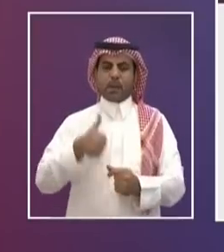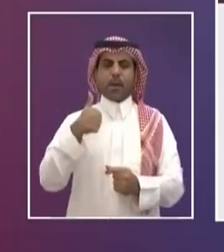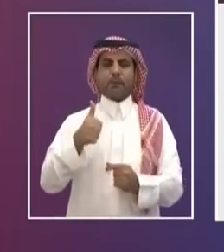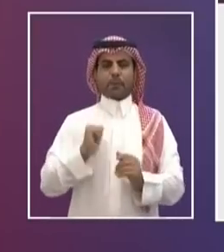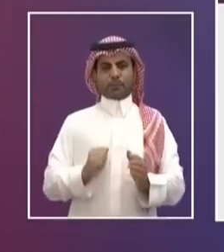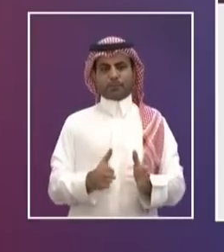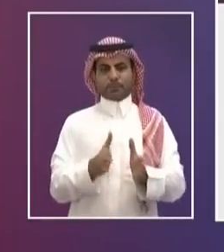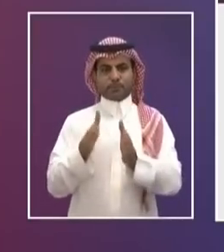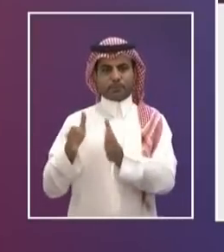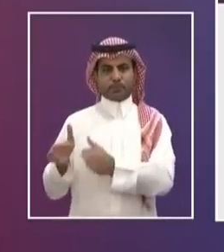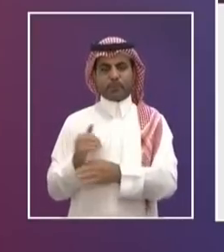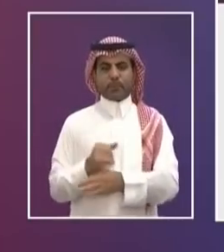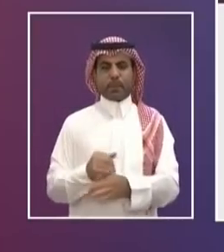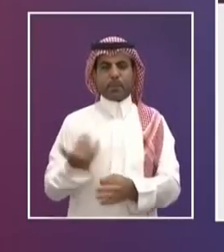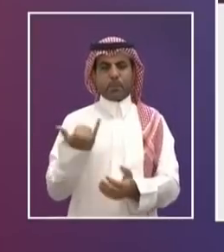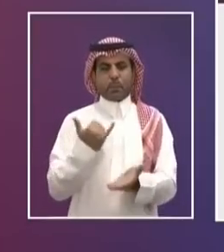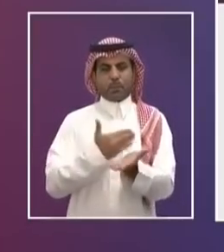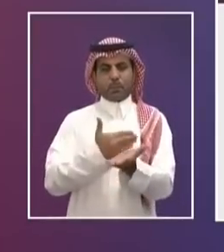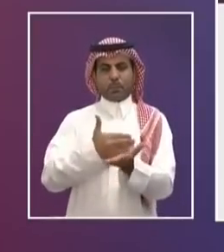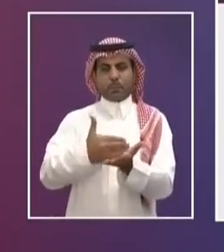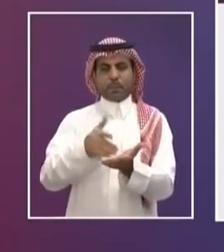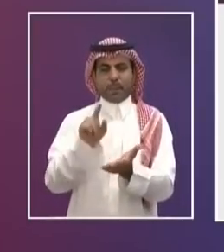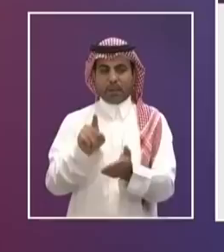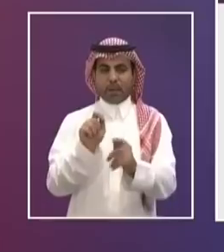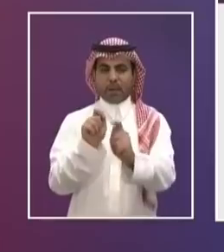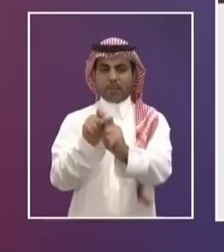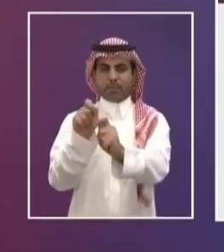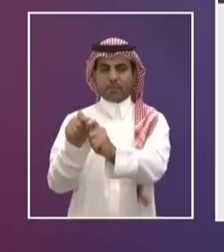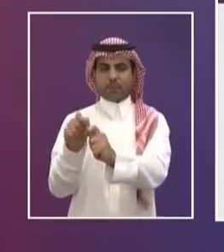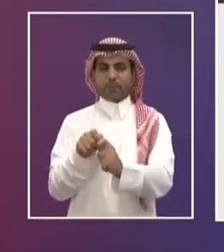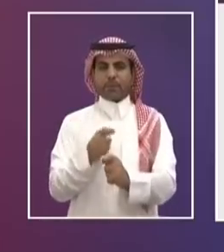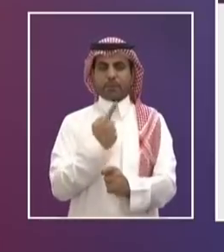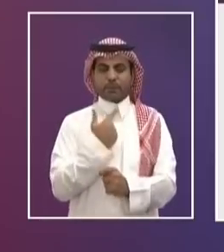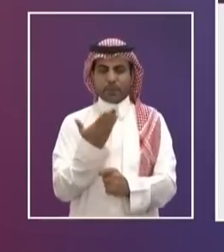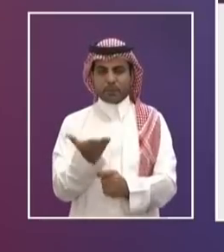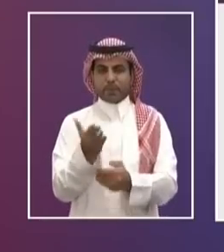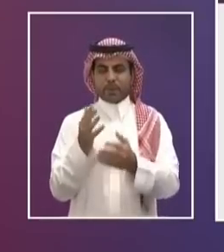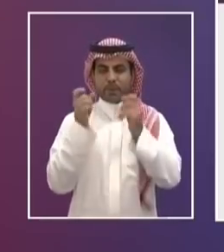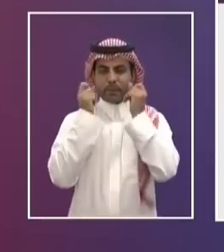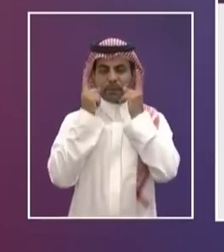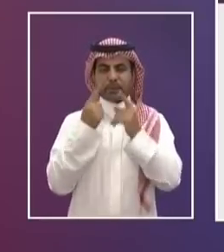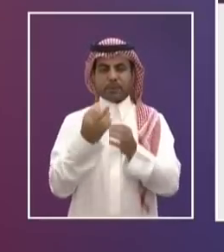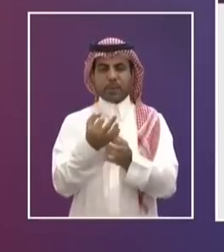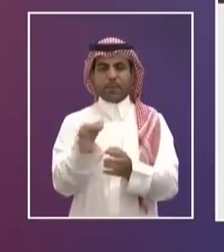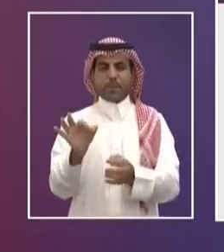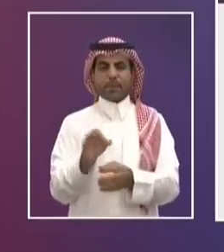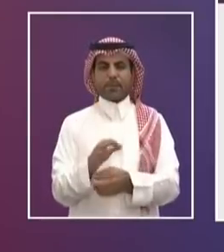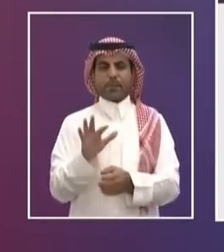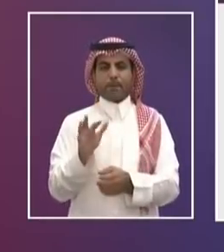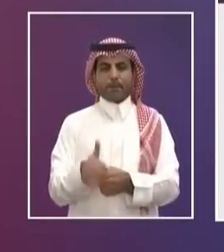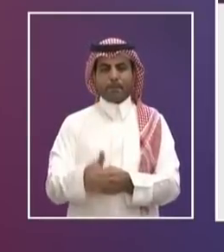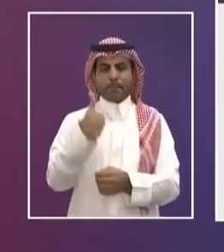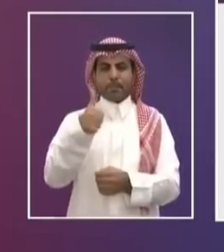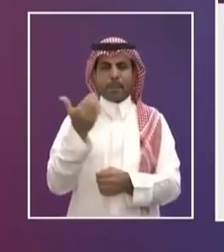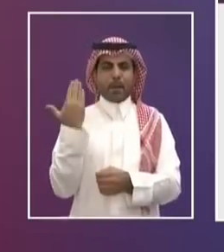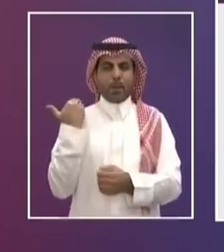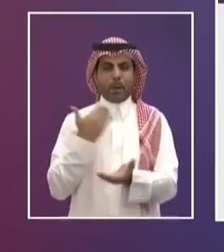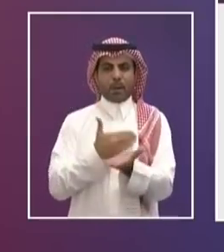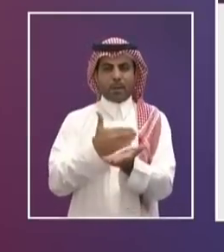أخرى. هذه من الأمور التي ننصح بها للجميع. قد يكون كما